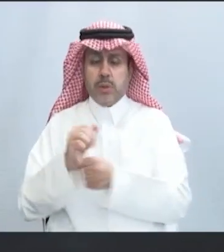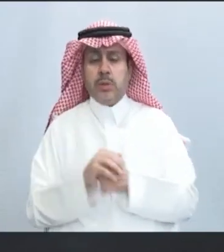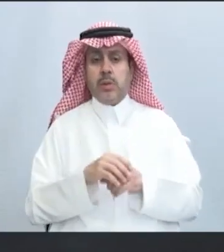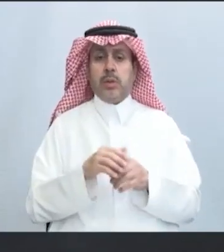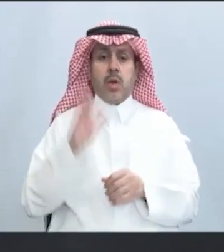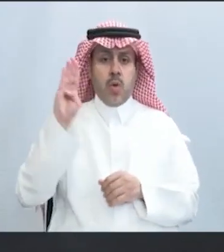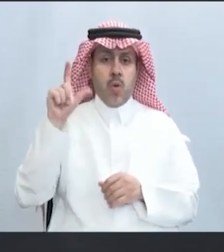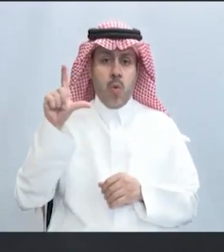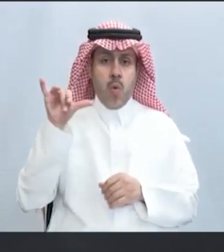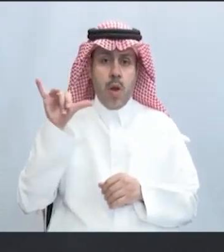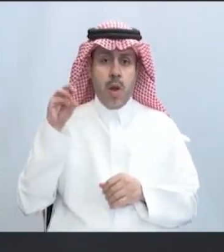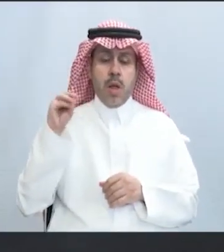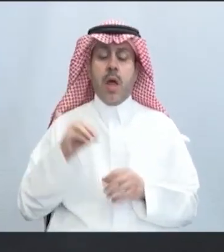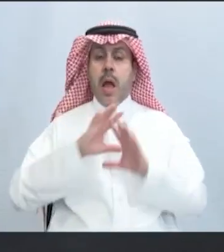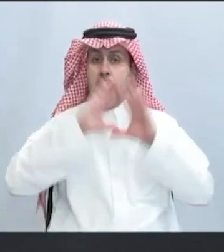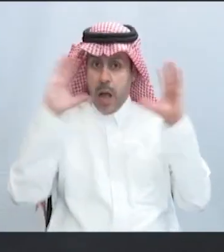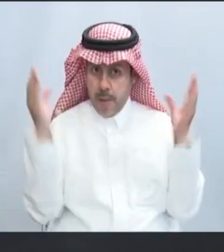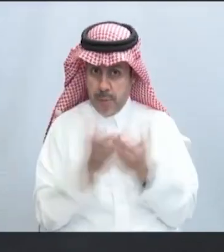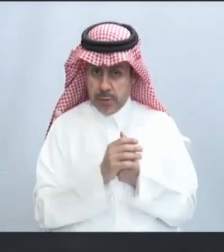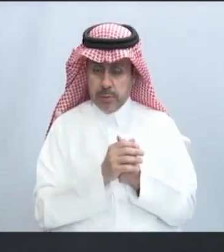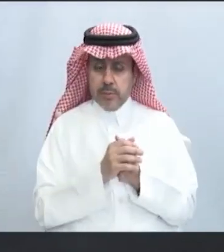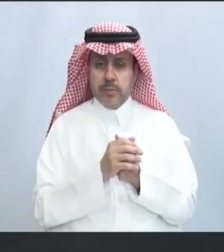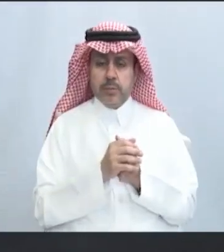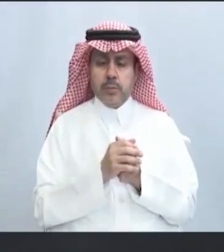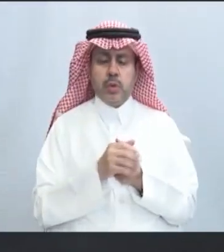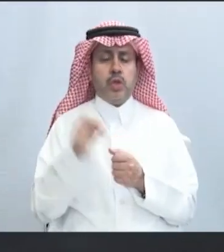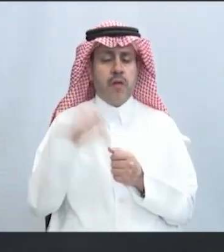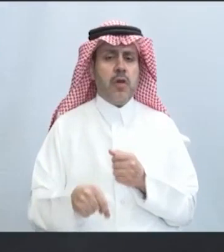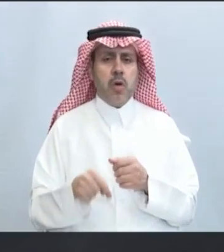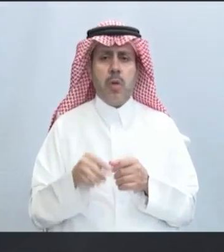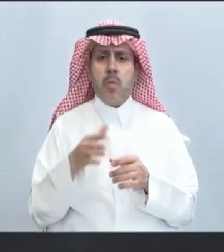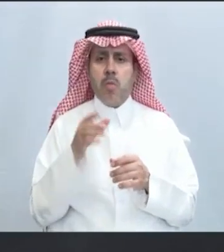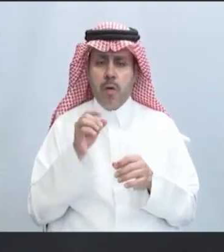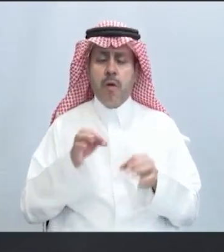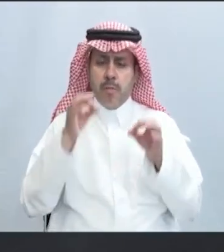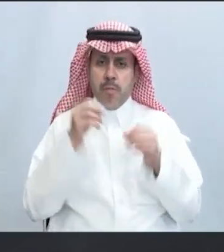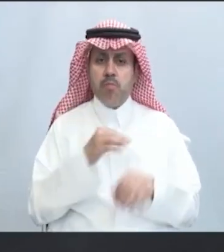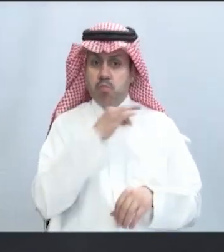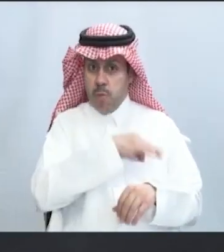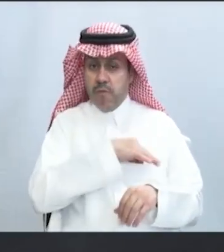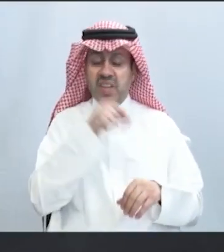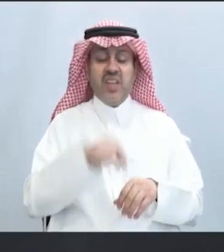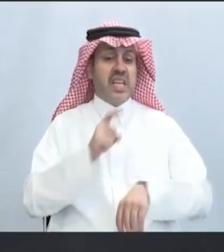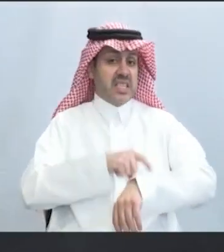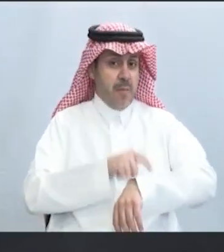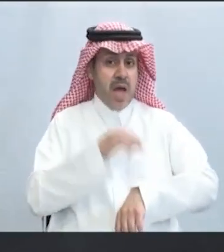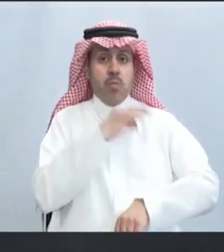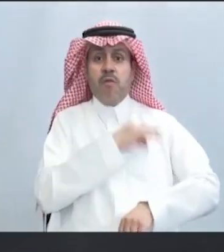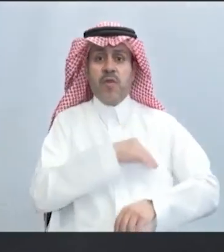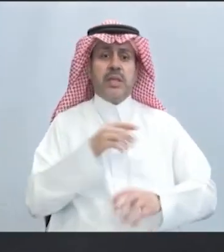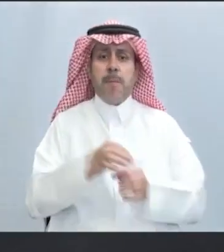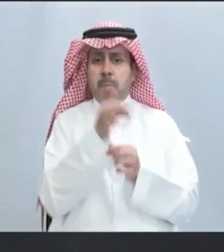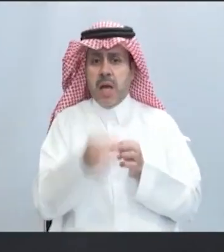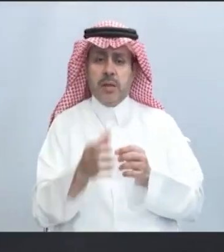الاسلاميه تستطيع ان تجعلها في كل زمان وفي كل مكان تستطيع ان تنزلها في الواقع